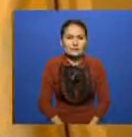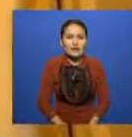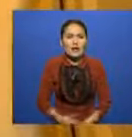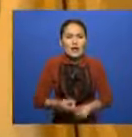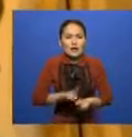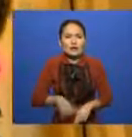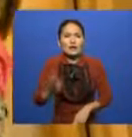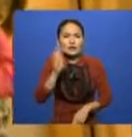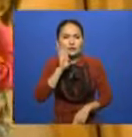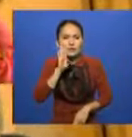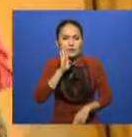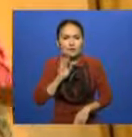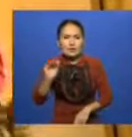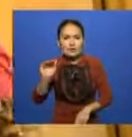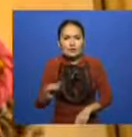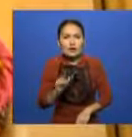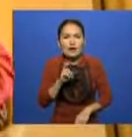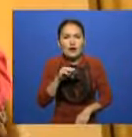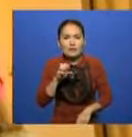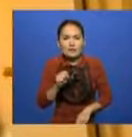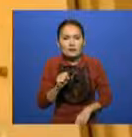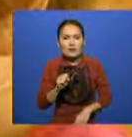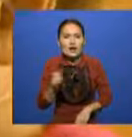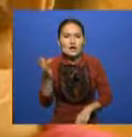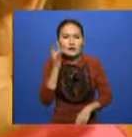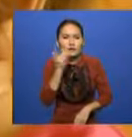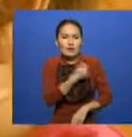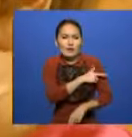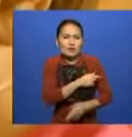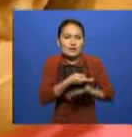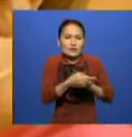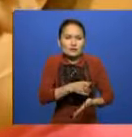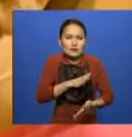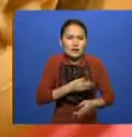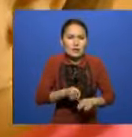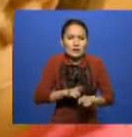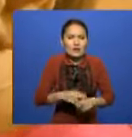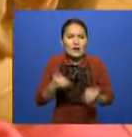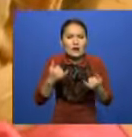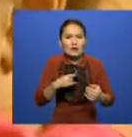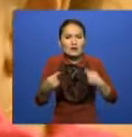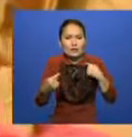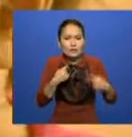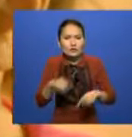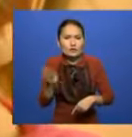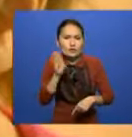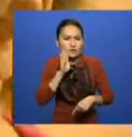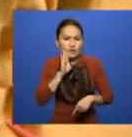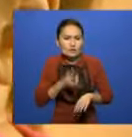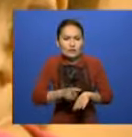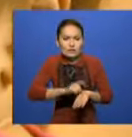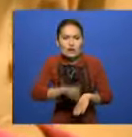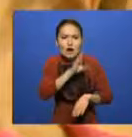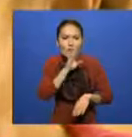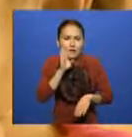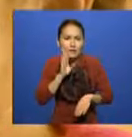Камиланың аз ғана өмірі анасының қолында немесе төсек үстінде өтіп келеді. Балақай ине мен анализдерден әбден қажыған. Анасы Алена Сәскебаева